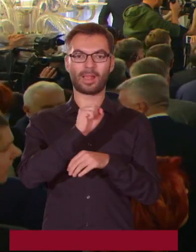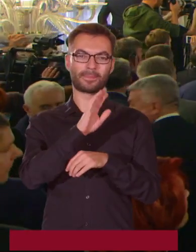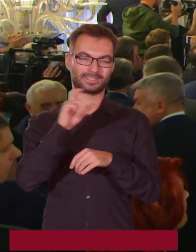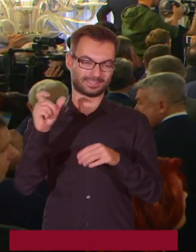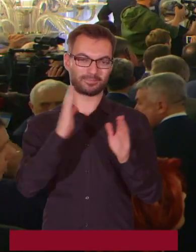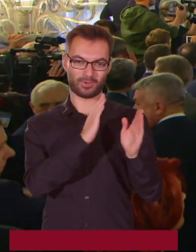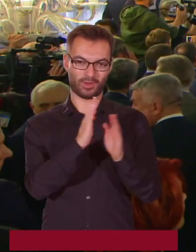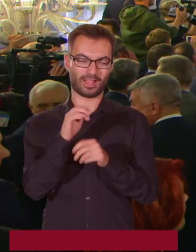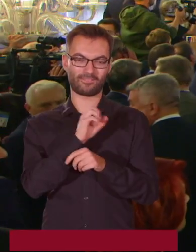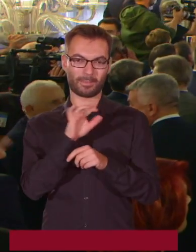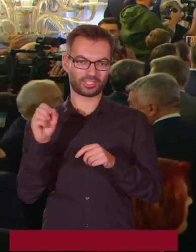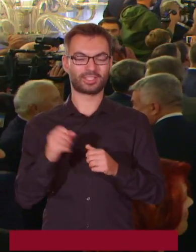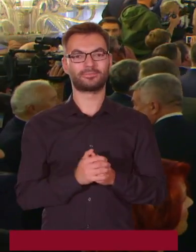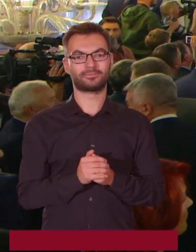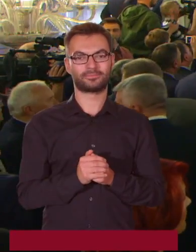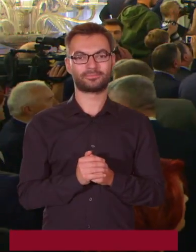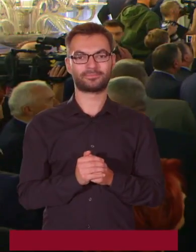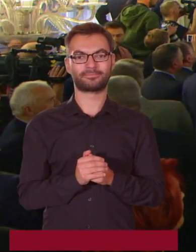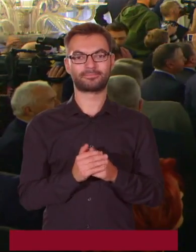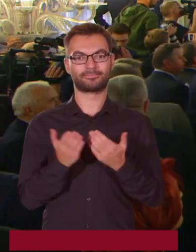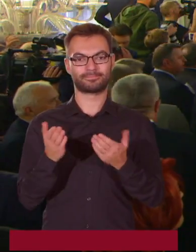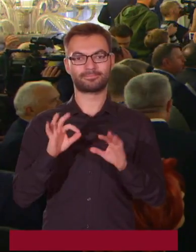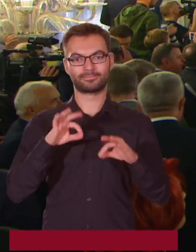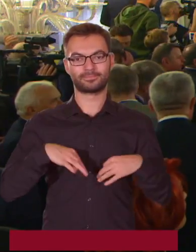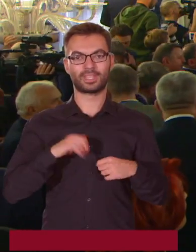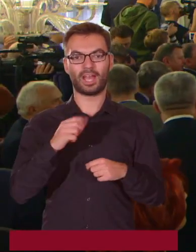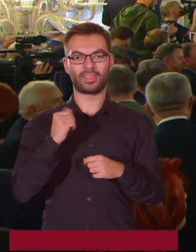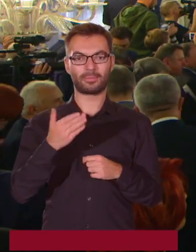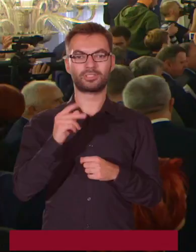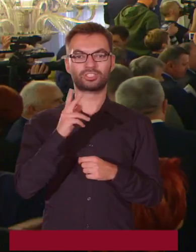Proszę pana Adama Krzysztofa Abramowicza.